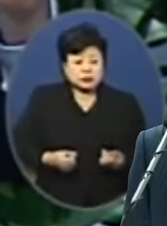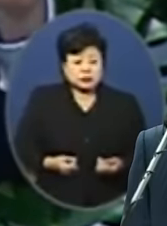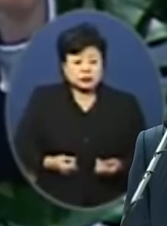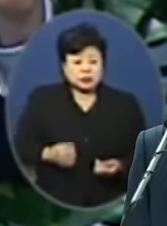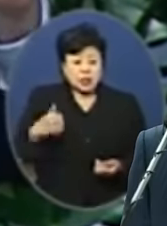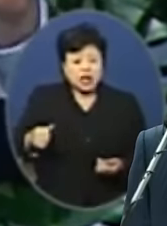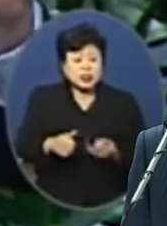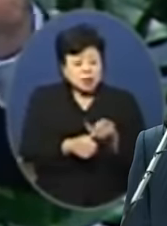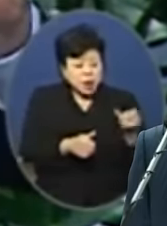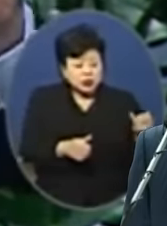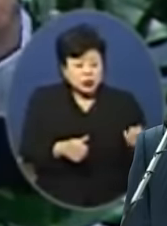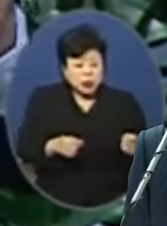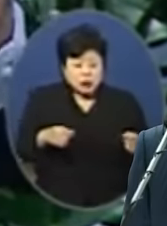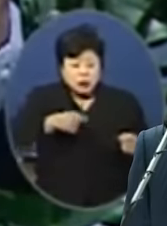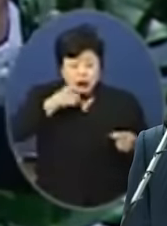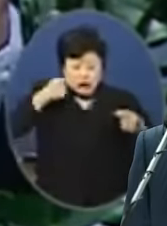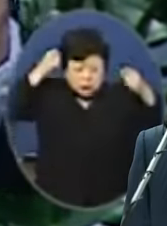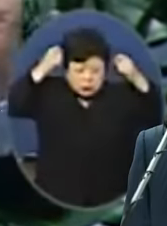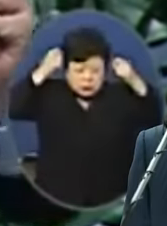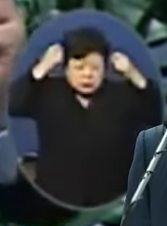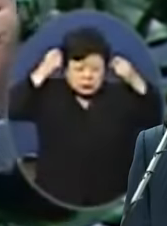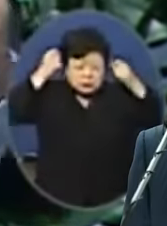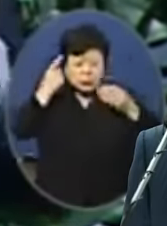다 머리에 익어서